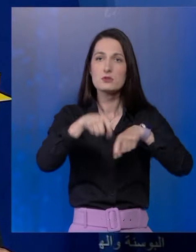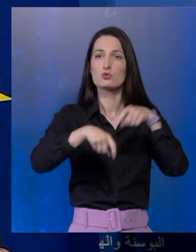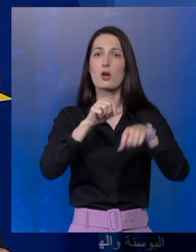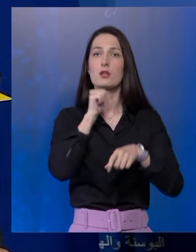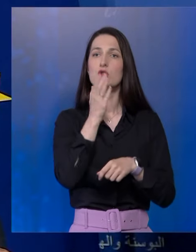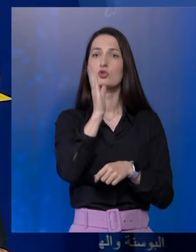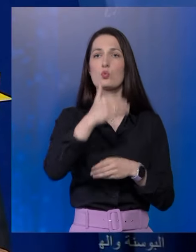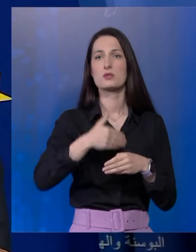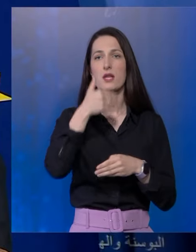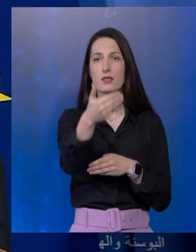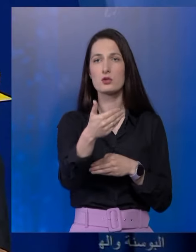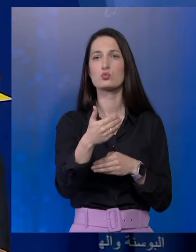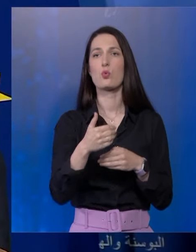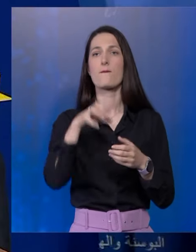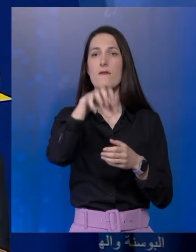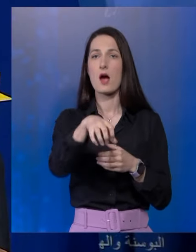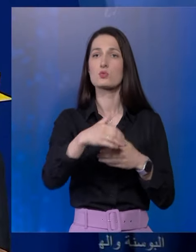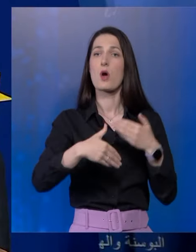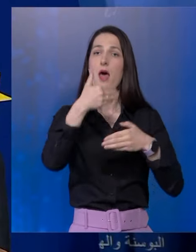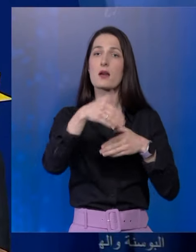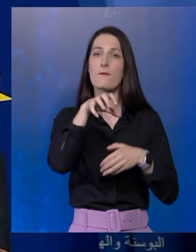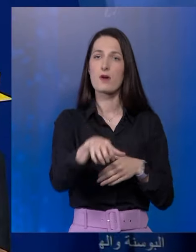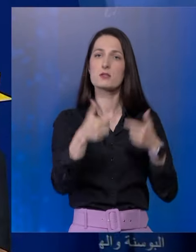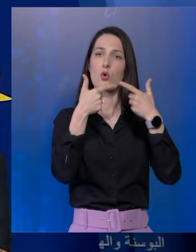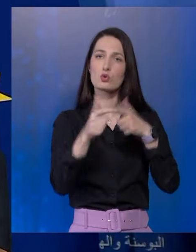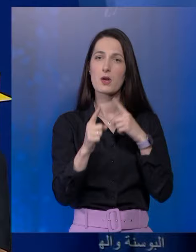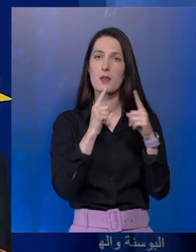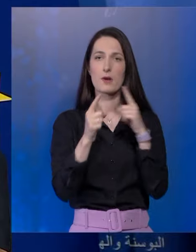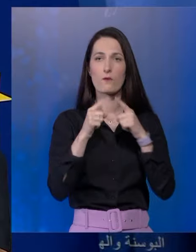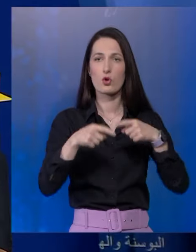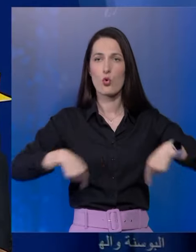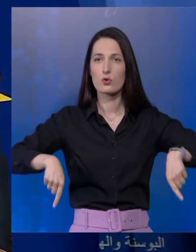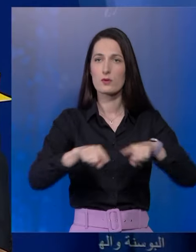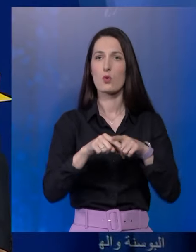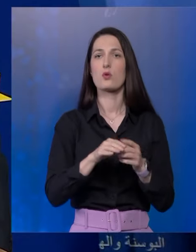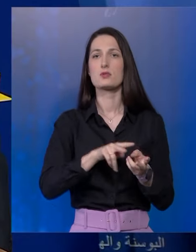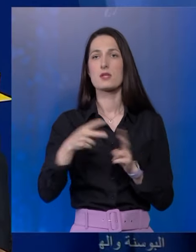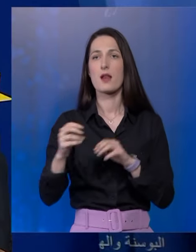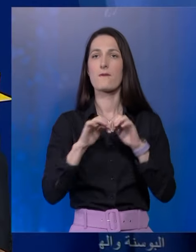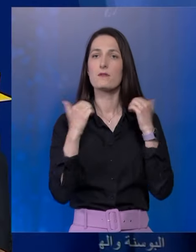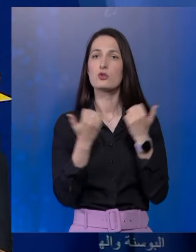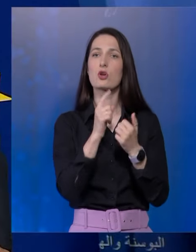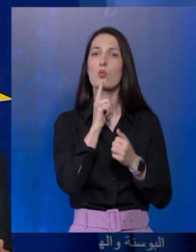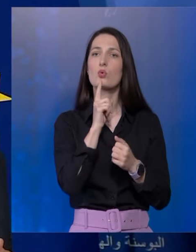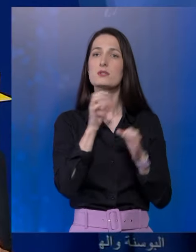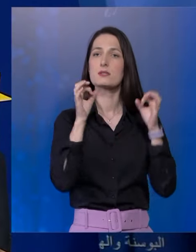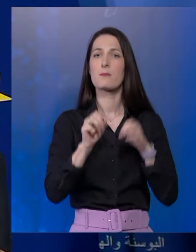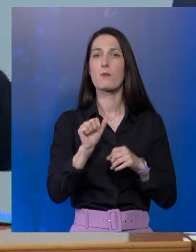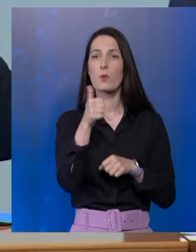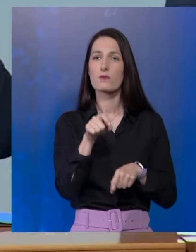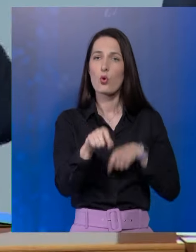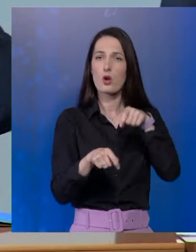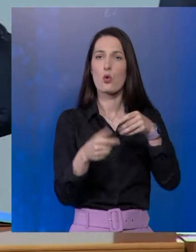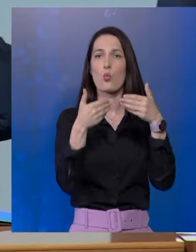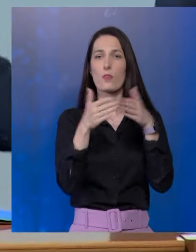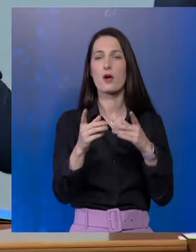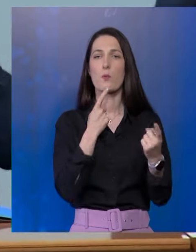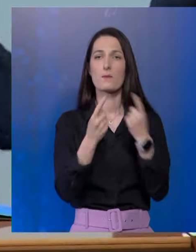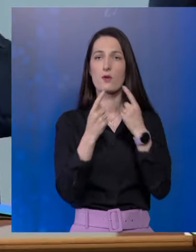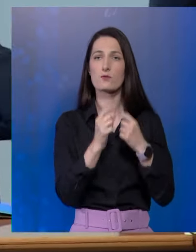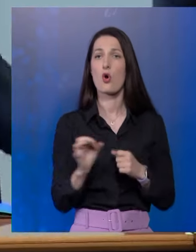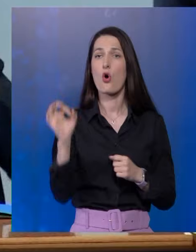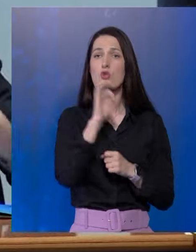A naredna faza je odobrenje pregovaračkog okvira od strane vijeća koji je zapravo prvi korak u otvaranju pregovora. Osnova za